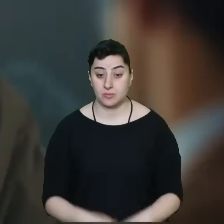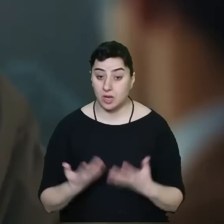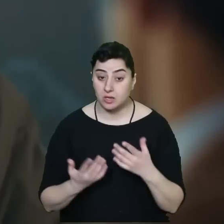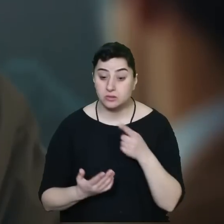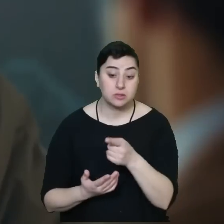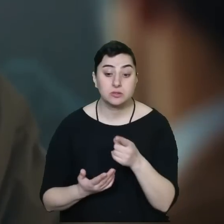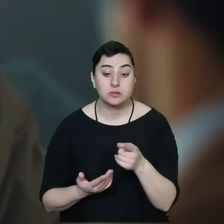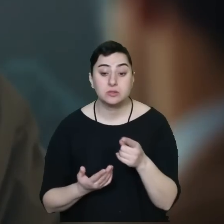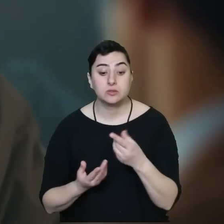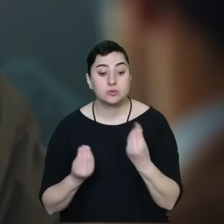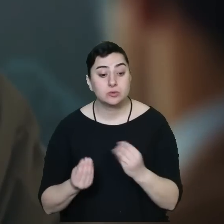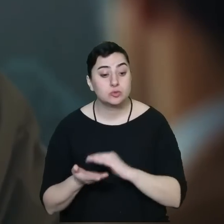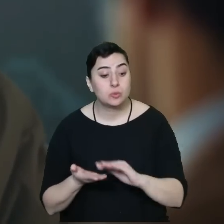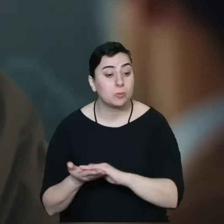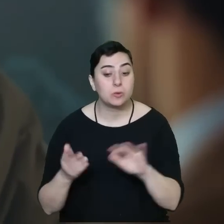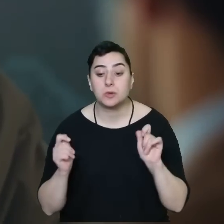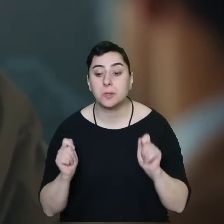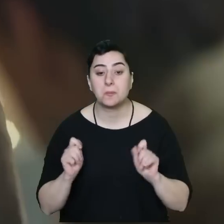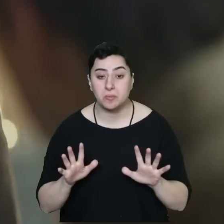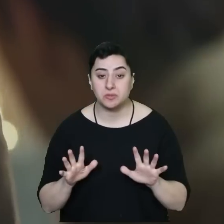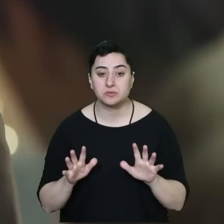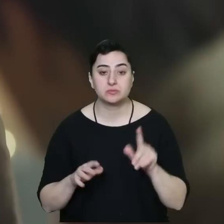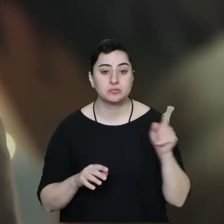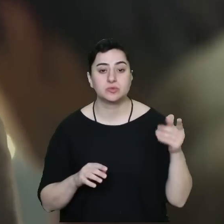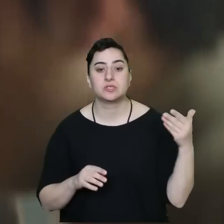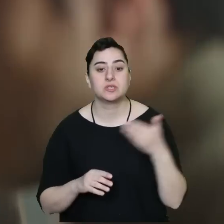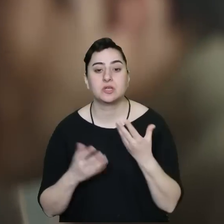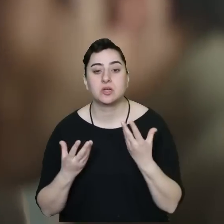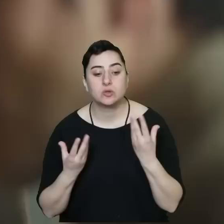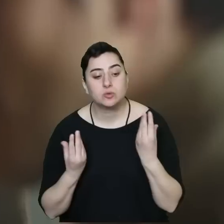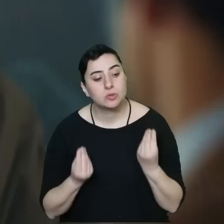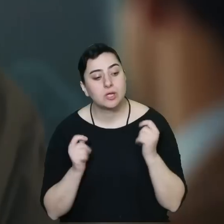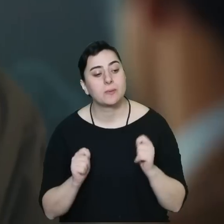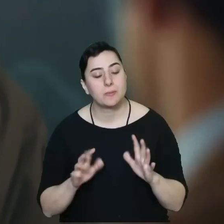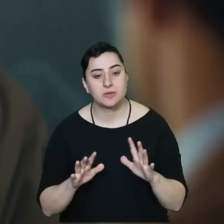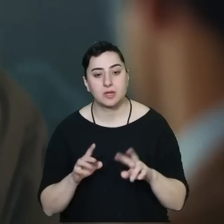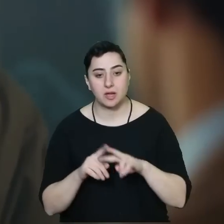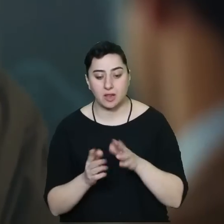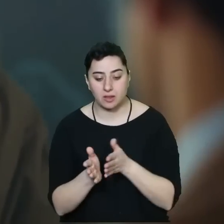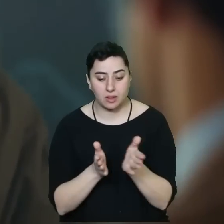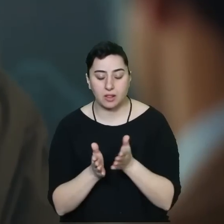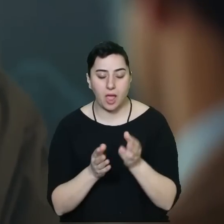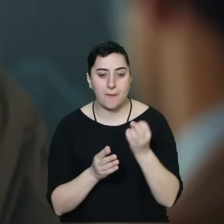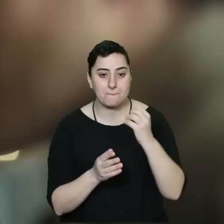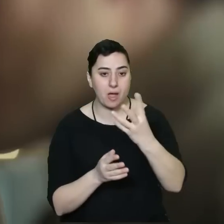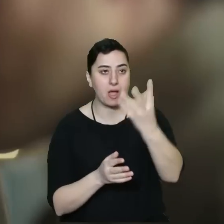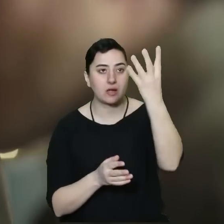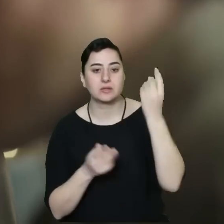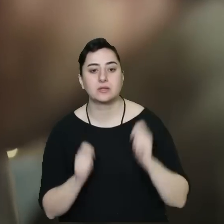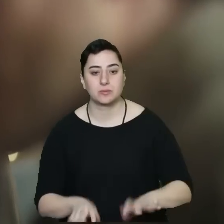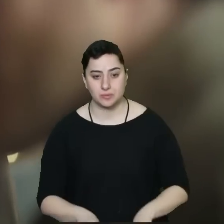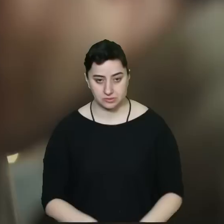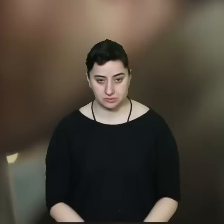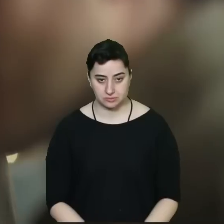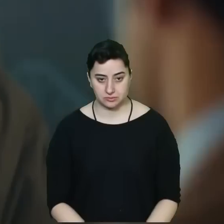Eğer sen toparlamazsan ne bu zarifin at yola girer ne de Alaaddin'in lambası yanar. Elini açtı.